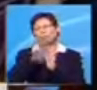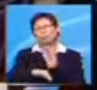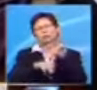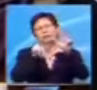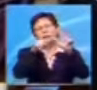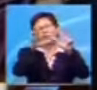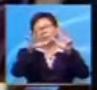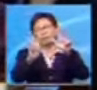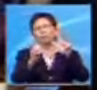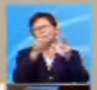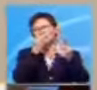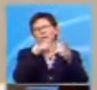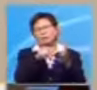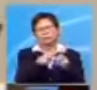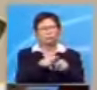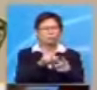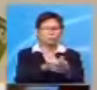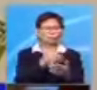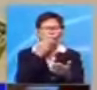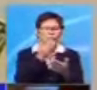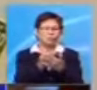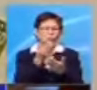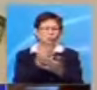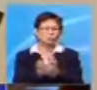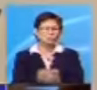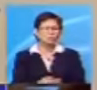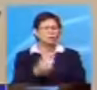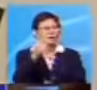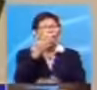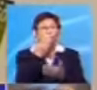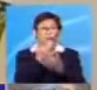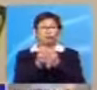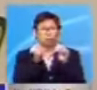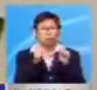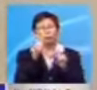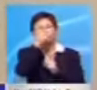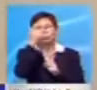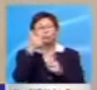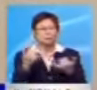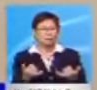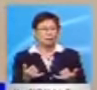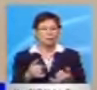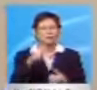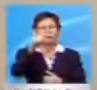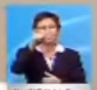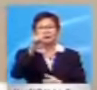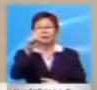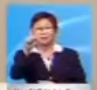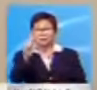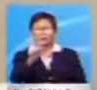dapat makanan macam ni bagus kerana sekarang ni Masa